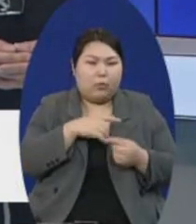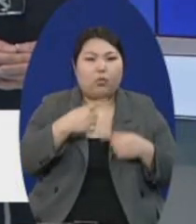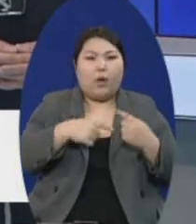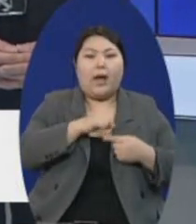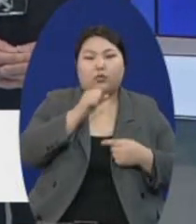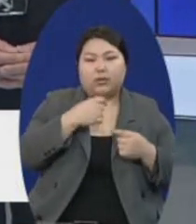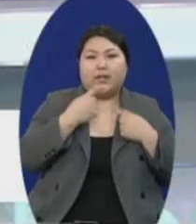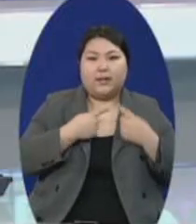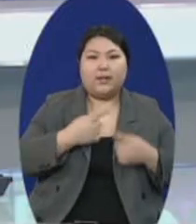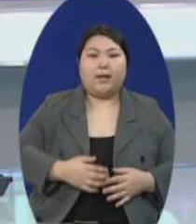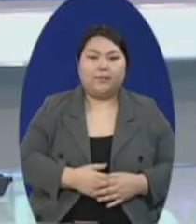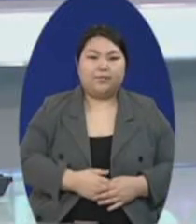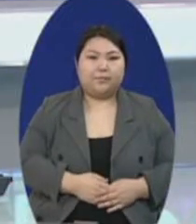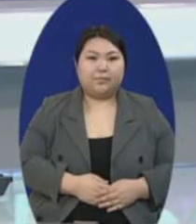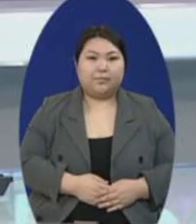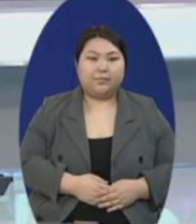яригдах юм аа. Зөвлөлдөх бол зөвлөлдөх.